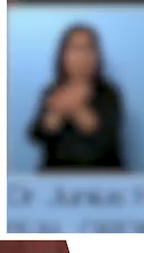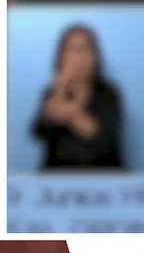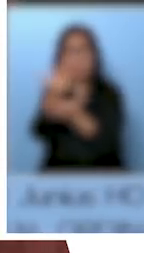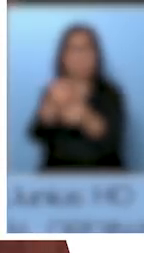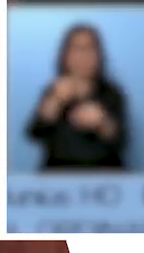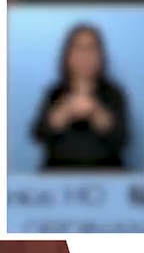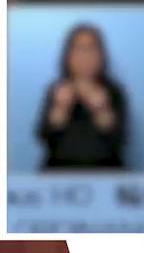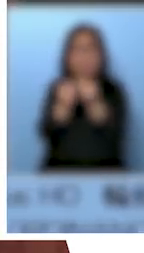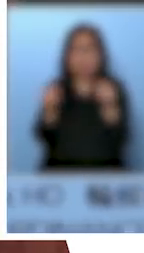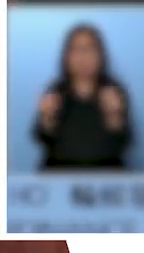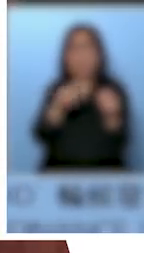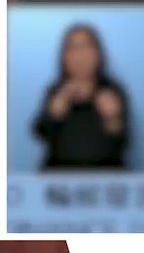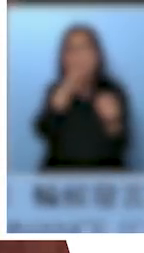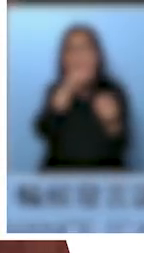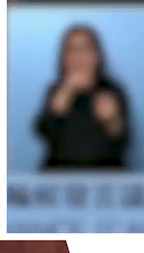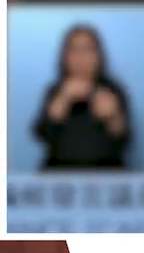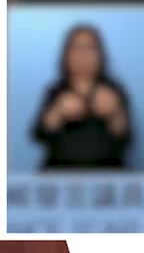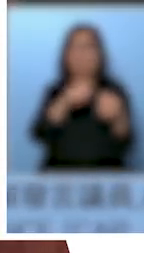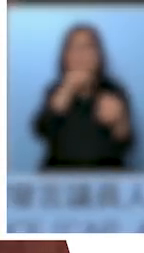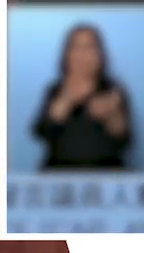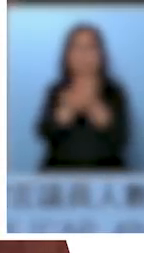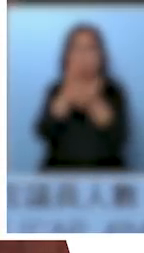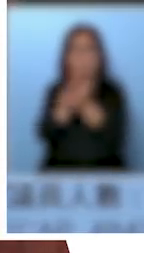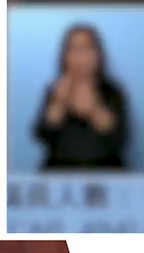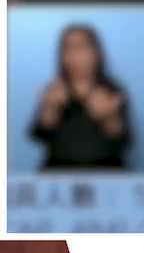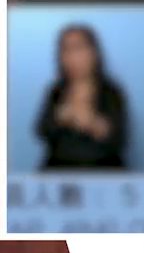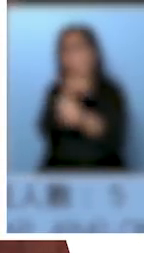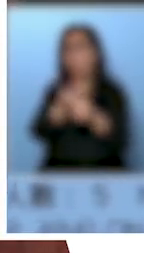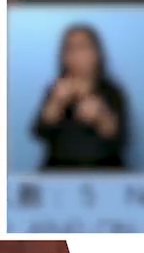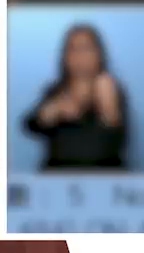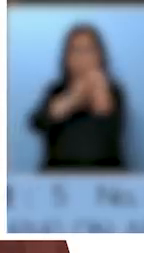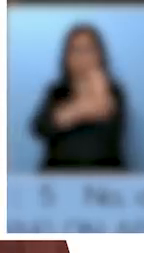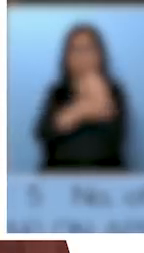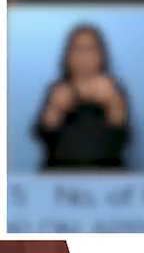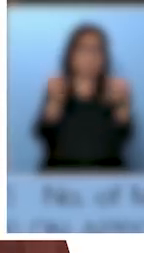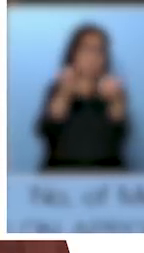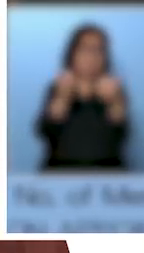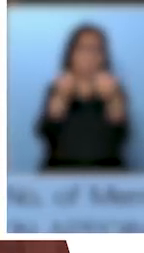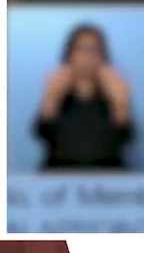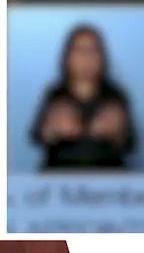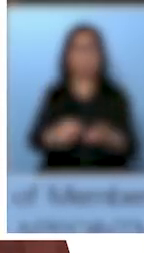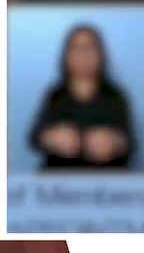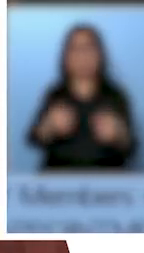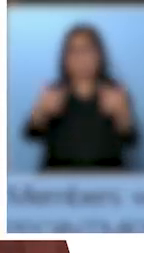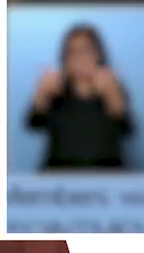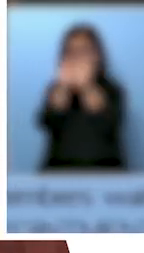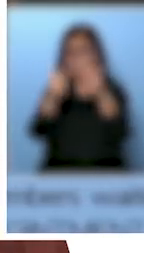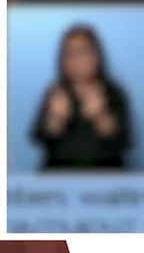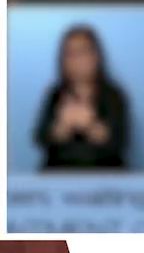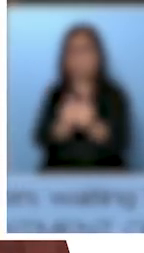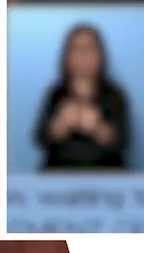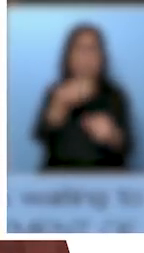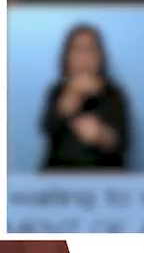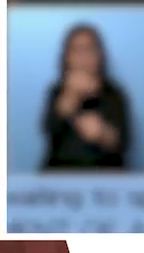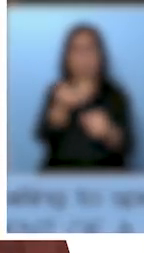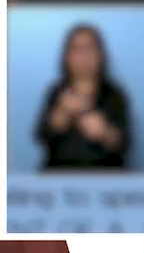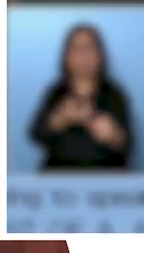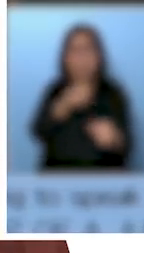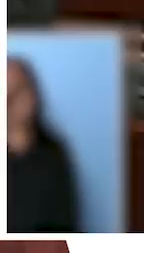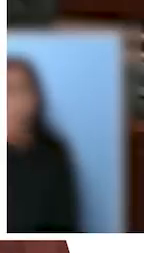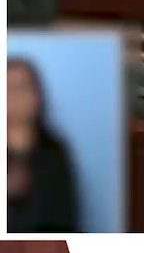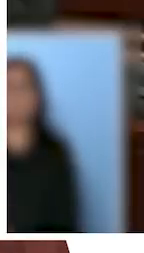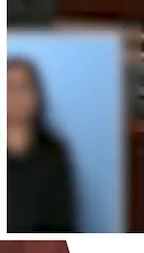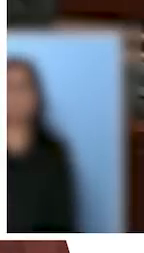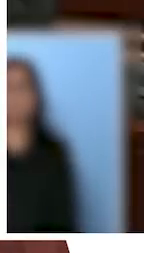同埋可能要等一宗案咧打幾年過仔先至上到去。咁其實係咪真係能夠適時咁應對呢？呢個就係我提出嘅疑